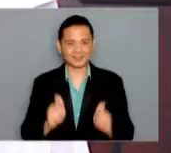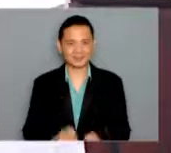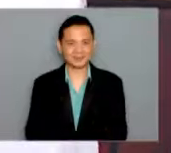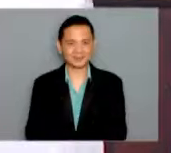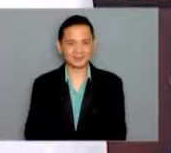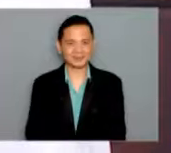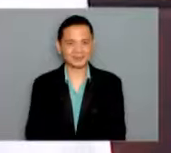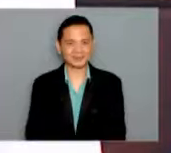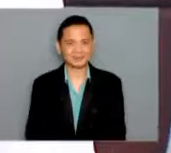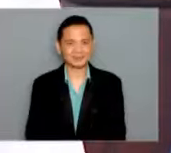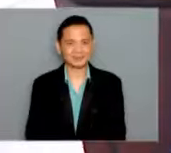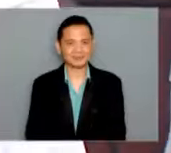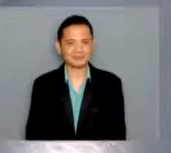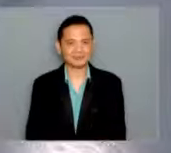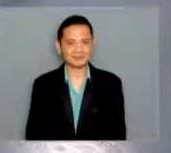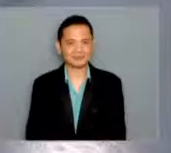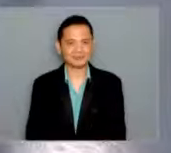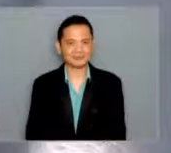Game! Ay, gagawin ito!